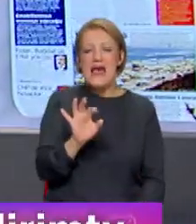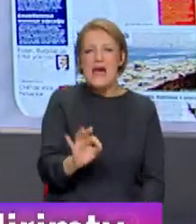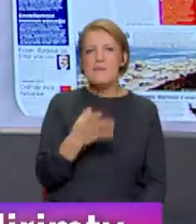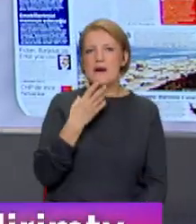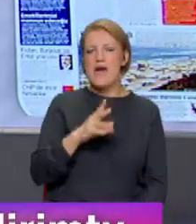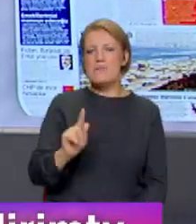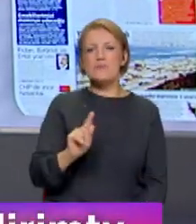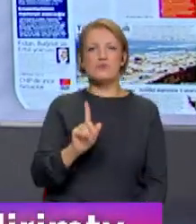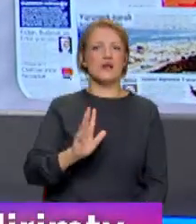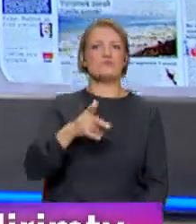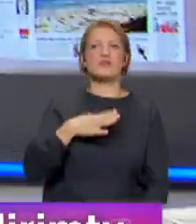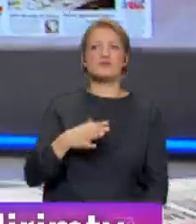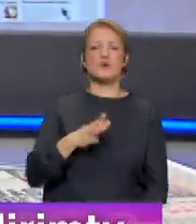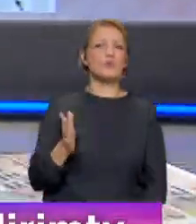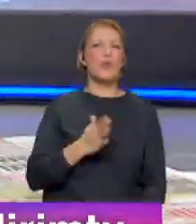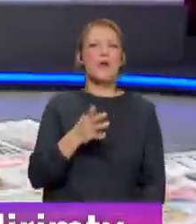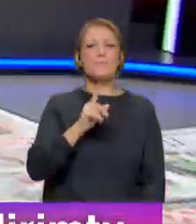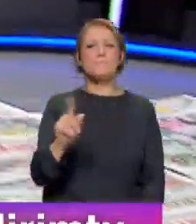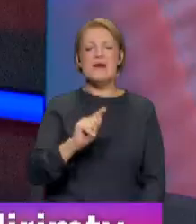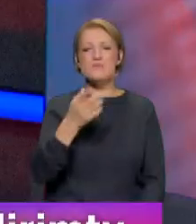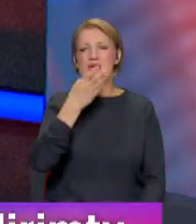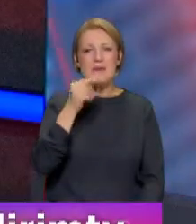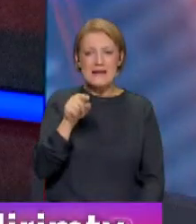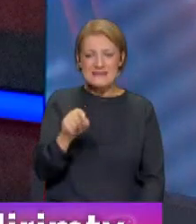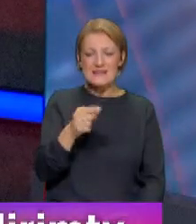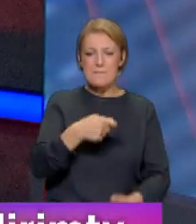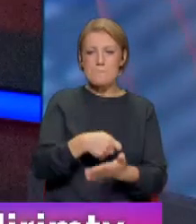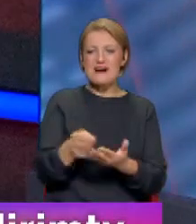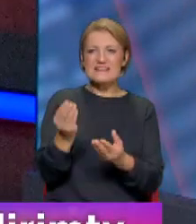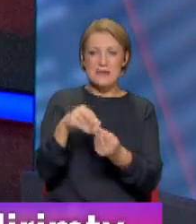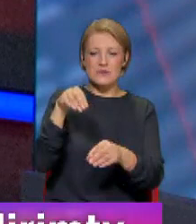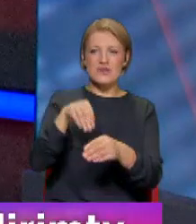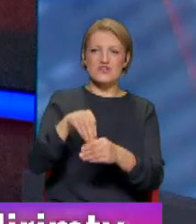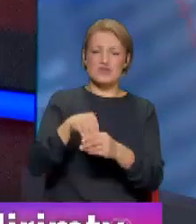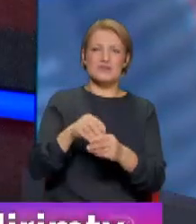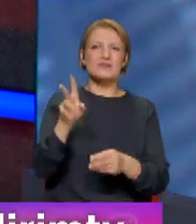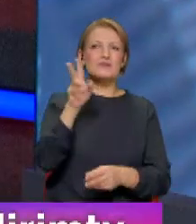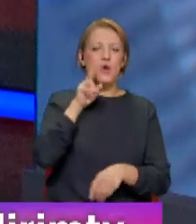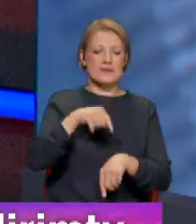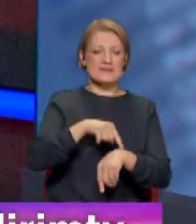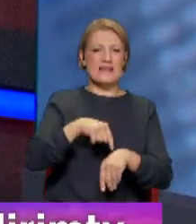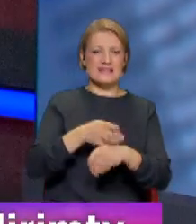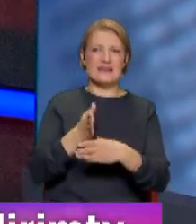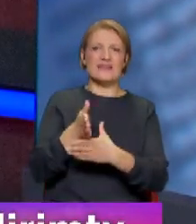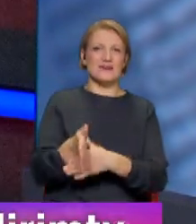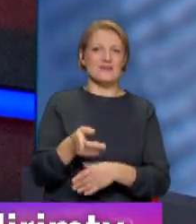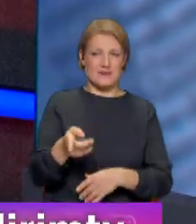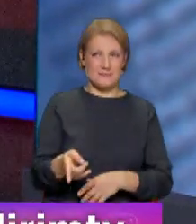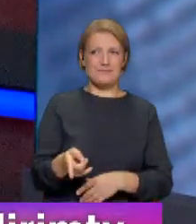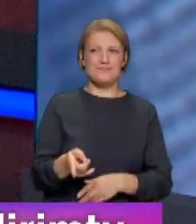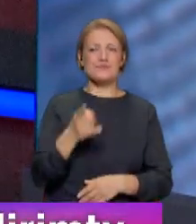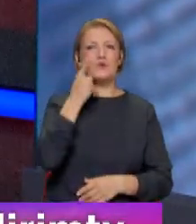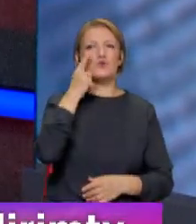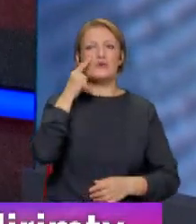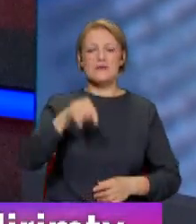Memurlara geçmek istiyorum çünkü memur ve memur emeklisinin maaş zammı için artık son saatlere girmiş bulunmaktayız